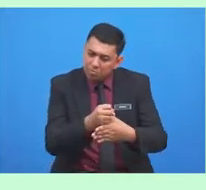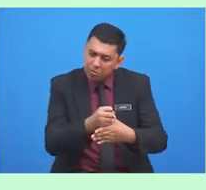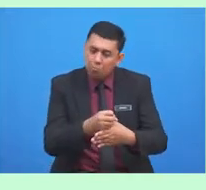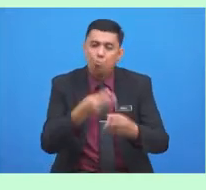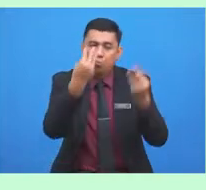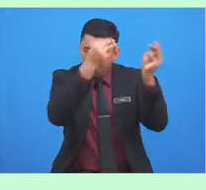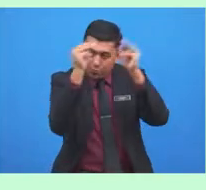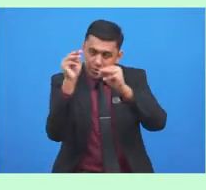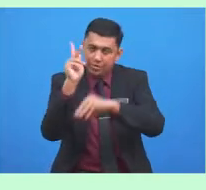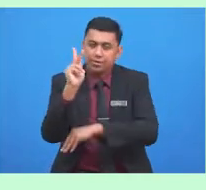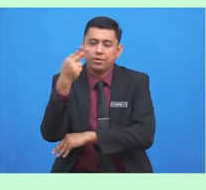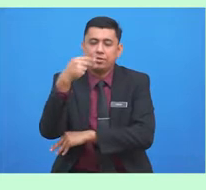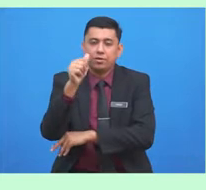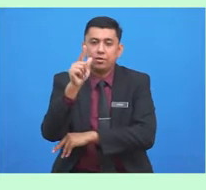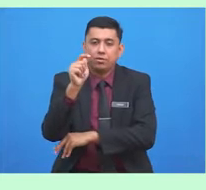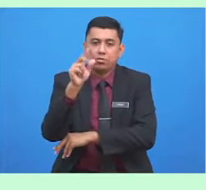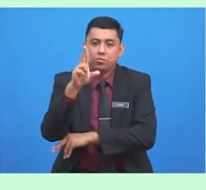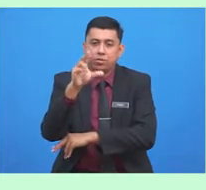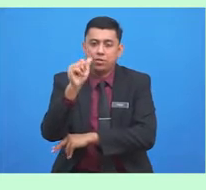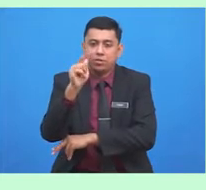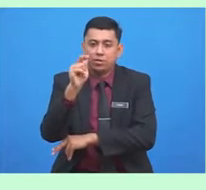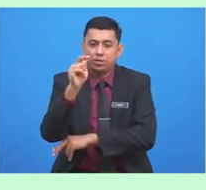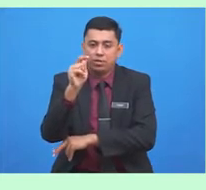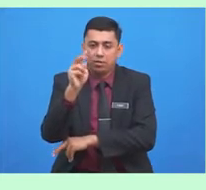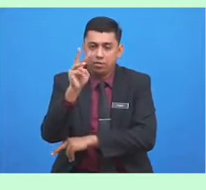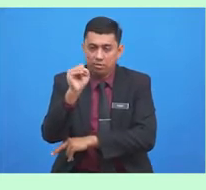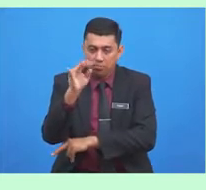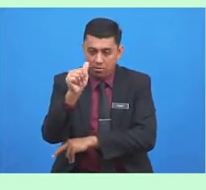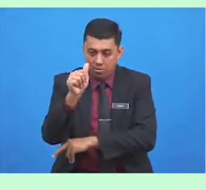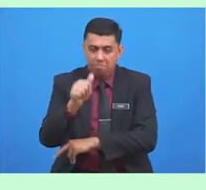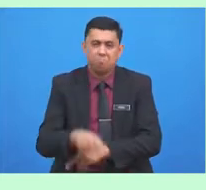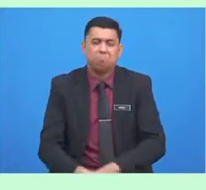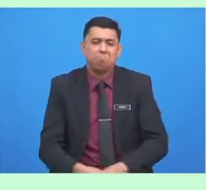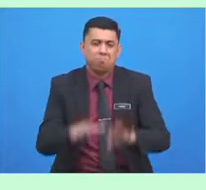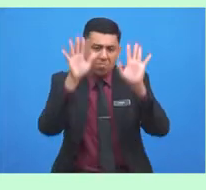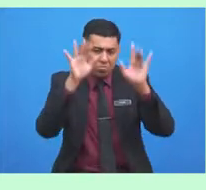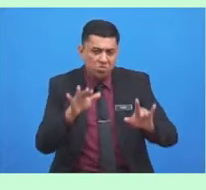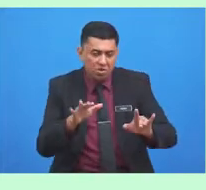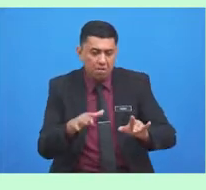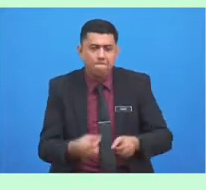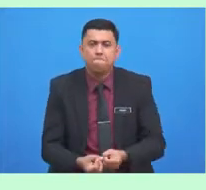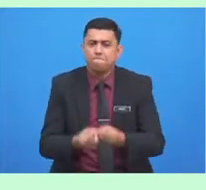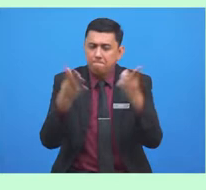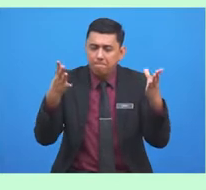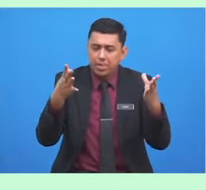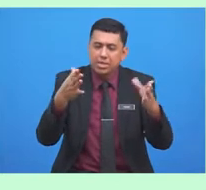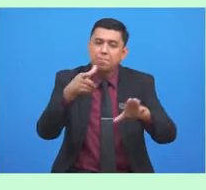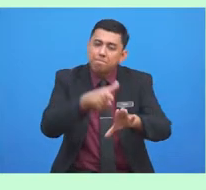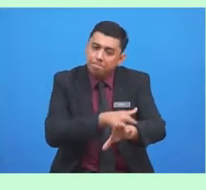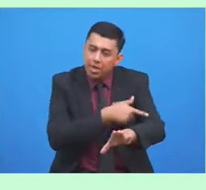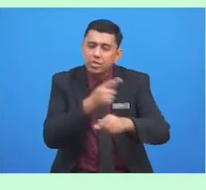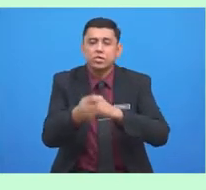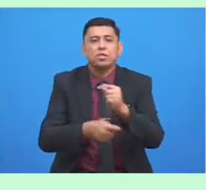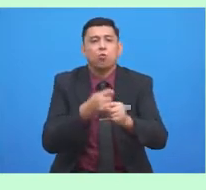mempunyai nilai keberkesanan kelepasan yang tinggi kerana hujan lebat sepanjang tahun.